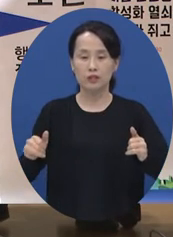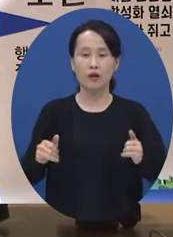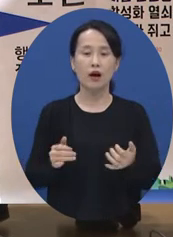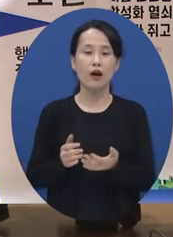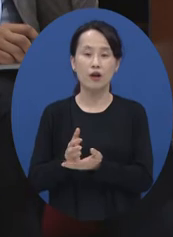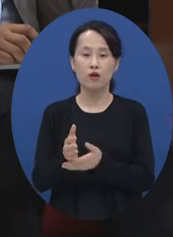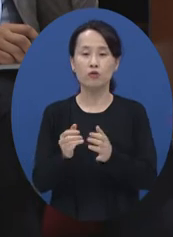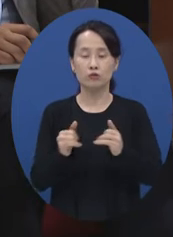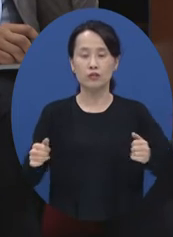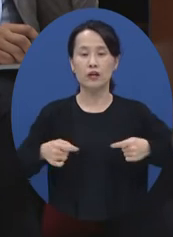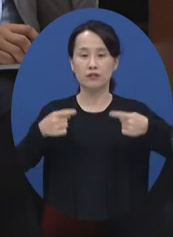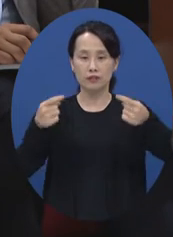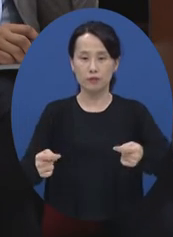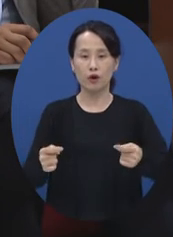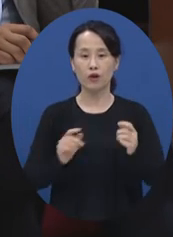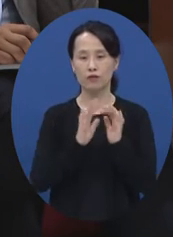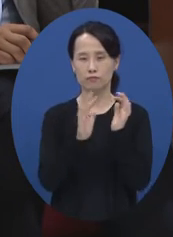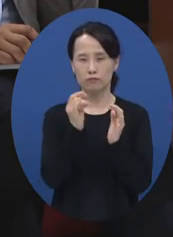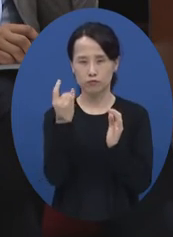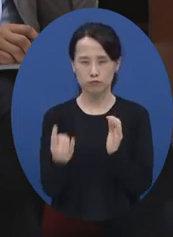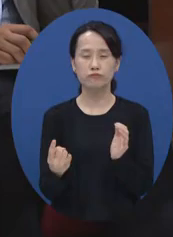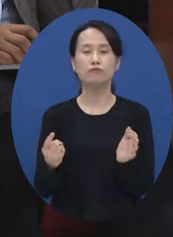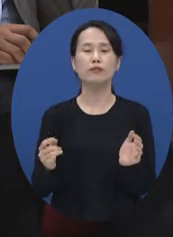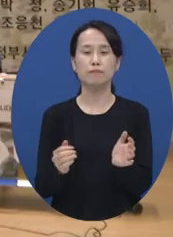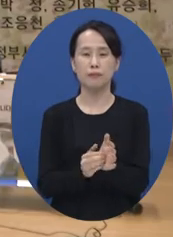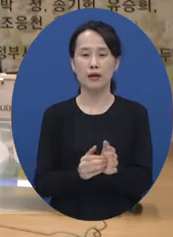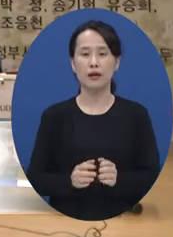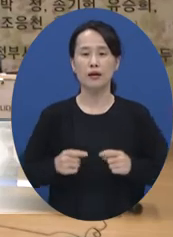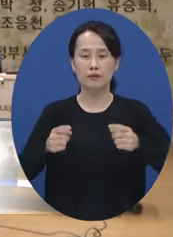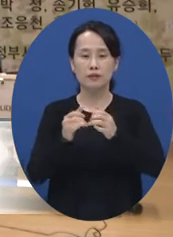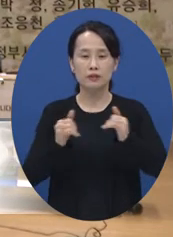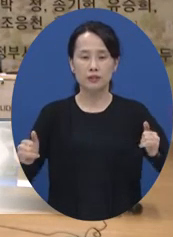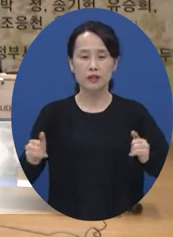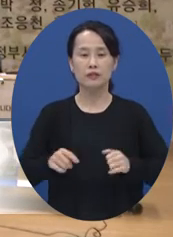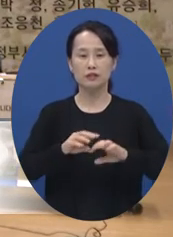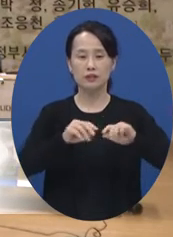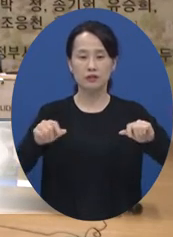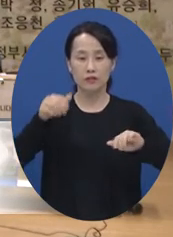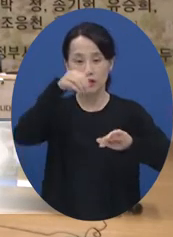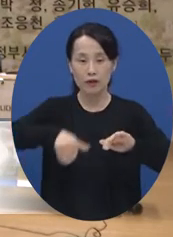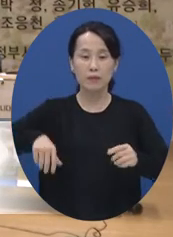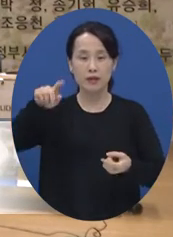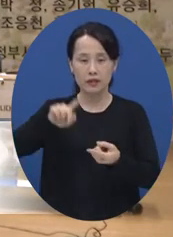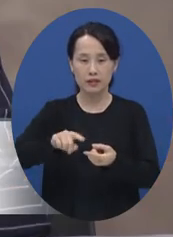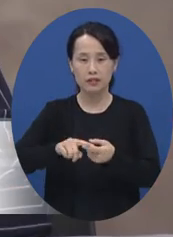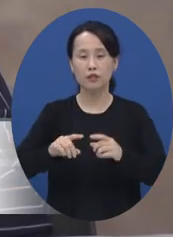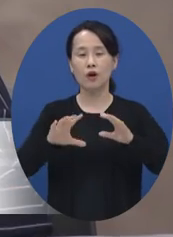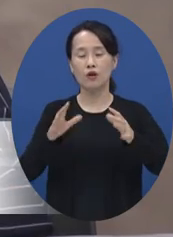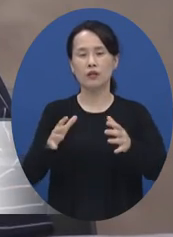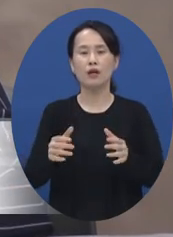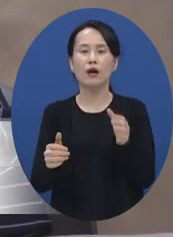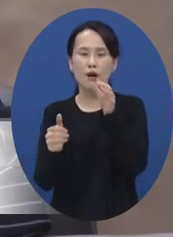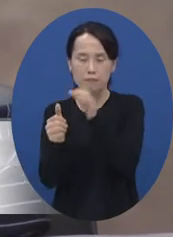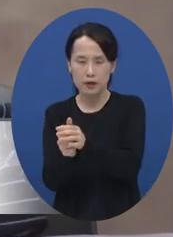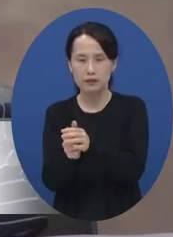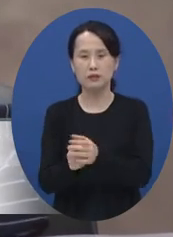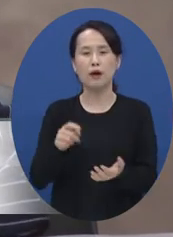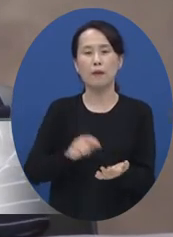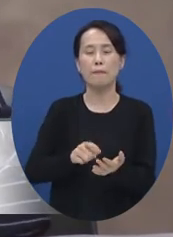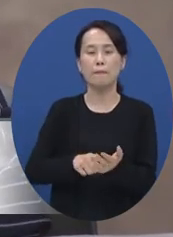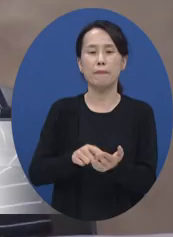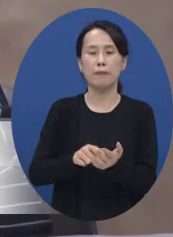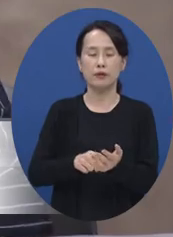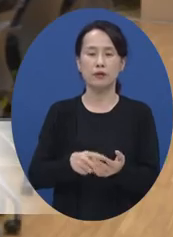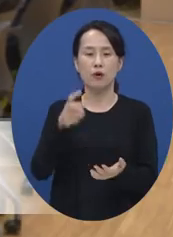1 토론자로 나서 온 일을 벌였습니다 참석자들은 파란 공 여지 개발에 대한 정부 차원의 주가 주신 과 제도개선